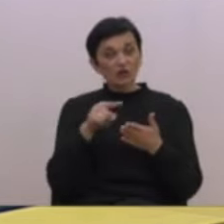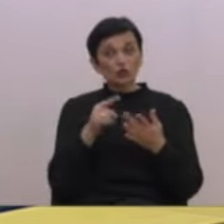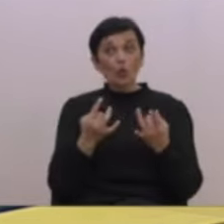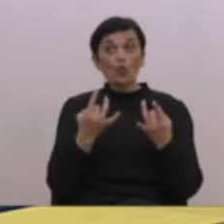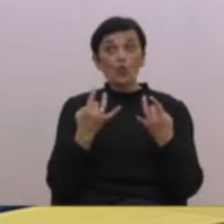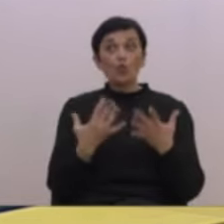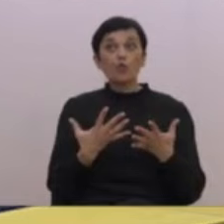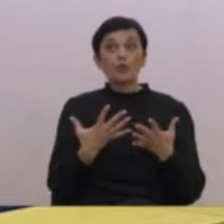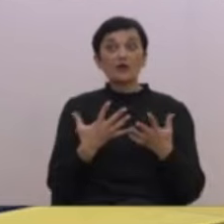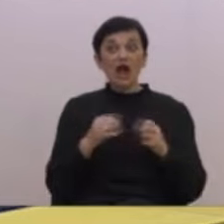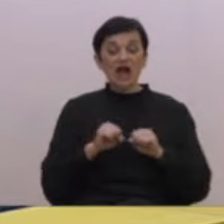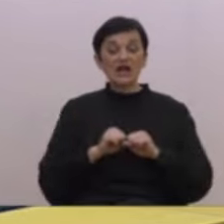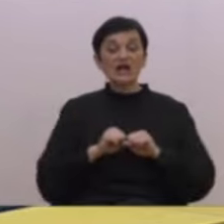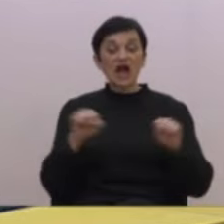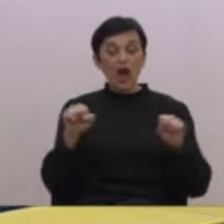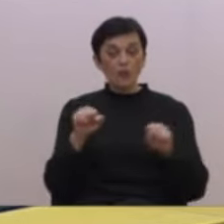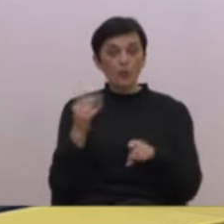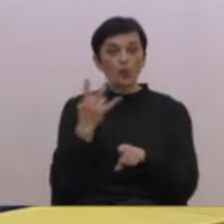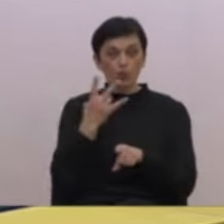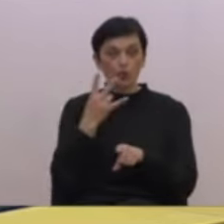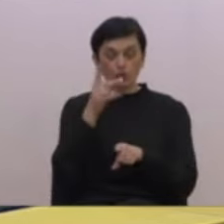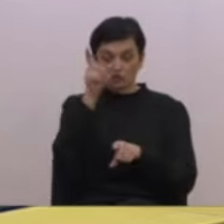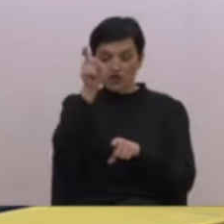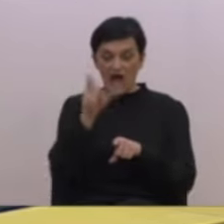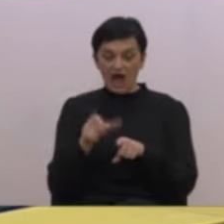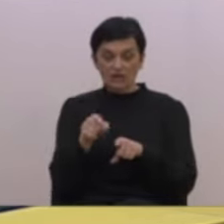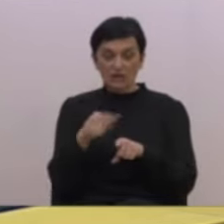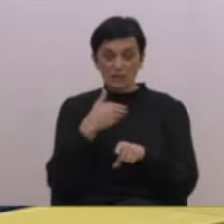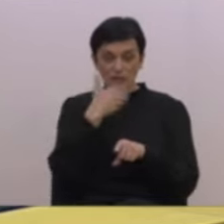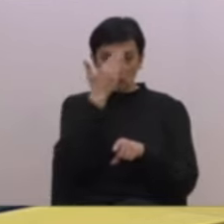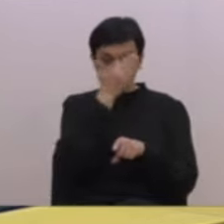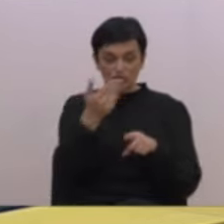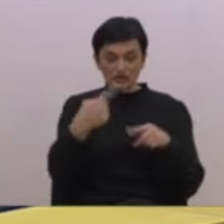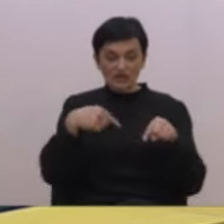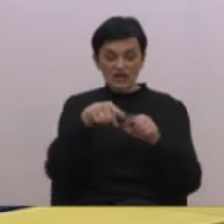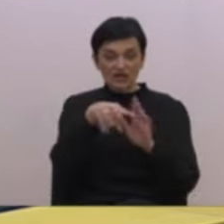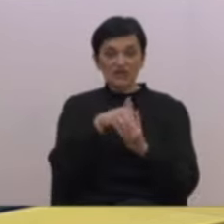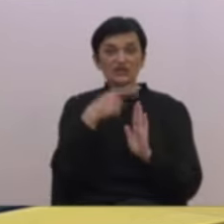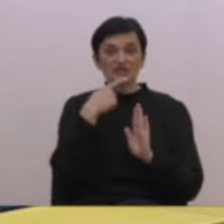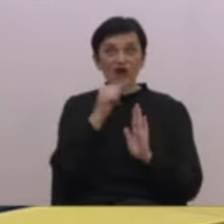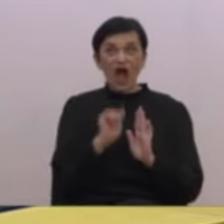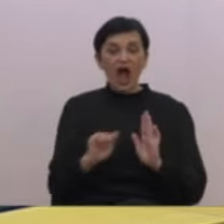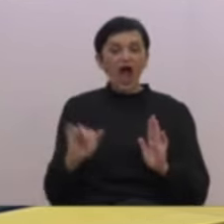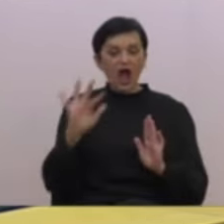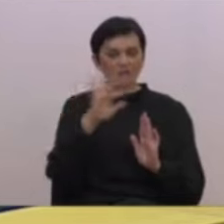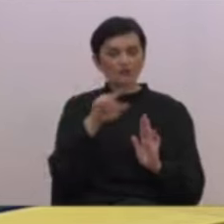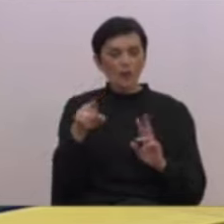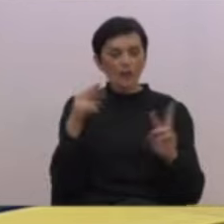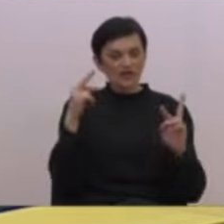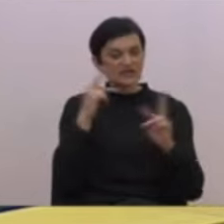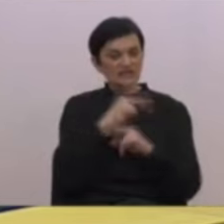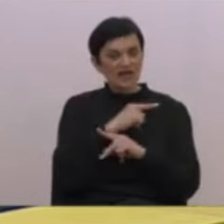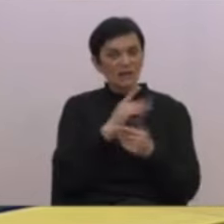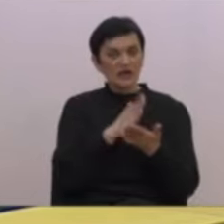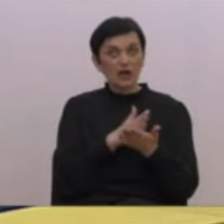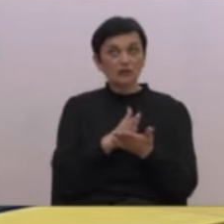უბრალოდ გამბედაობა უნდა ყოფნიდეს ადამიანებს ჩვენ საზოგადოებაში, რომ თქვან, რომ ევროპელები რაღაცაში ცდებიან ხოლმე.